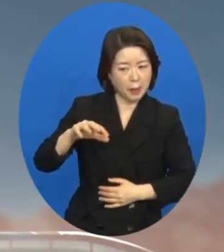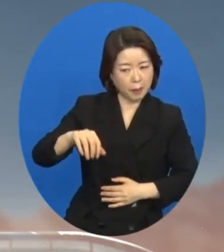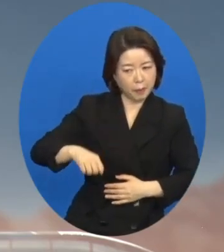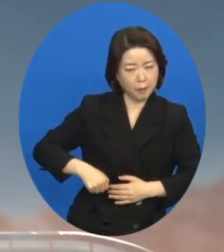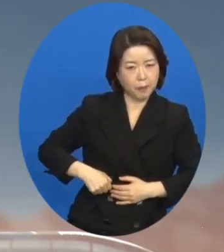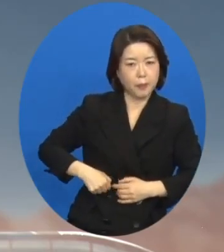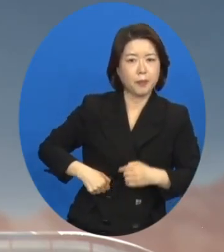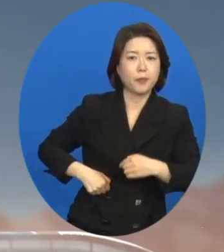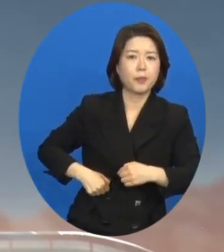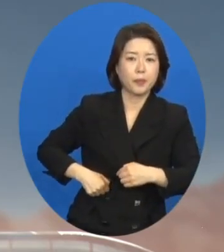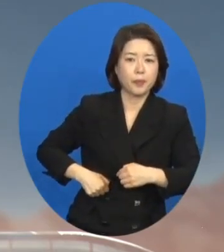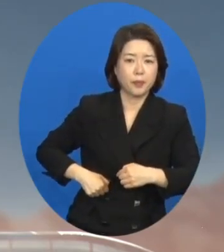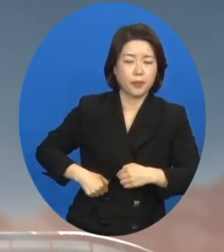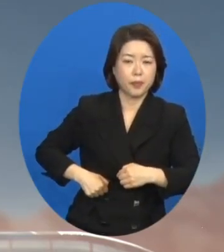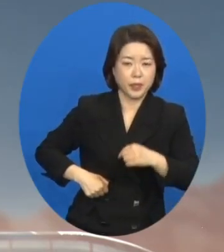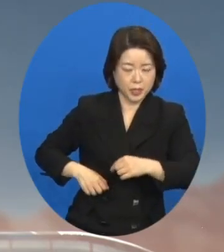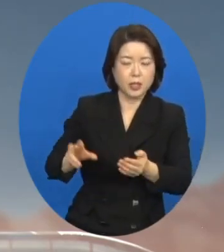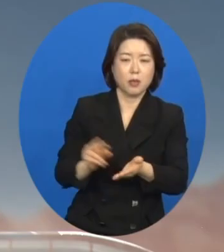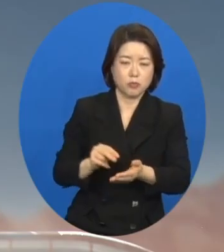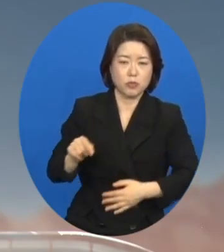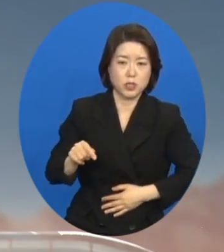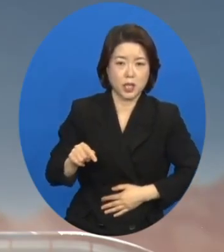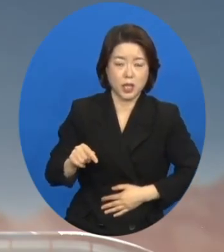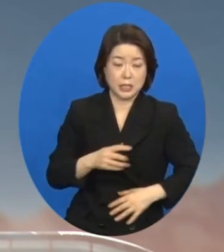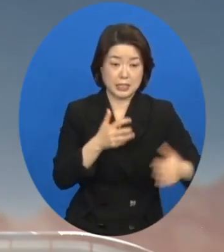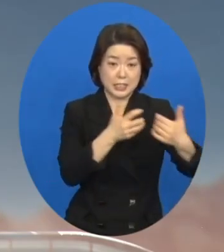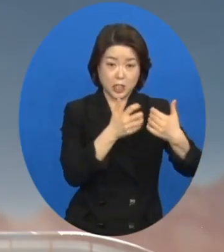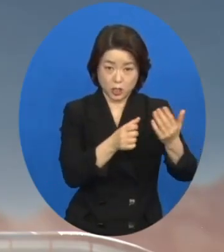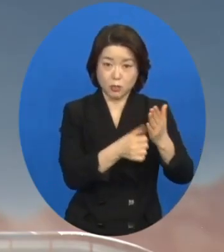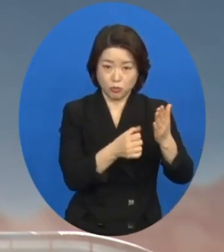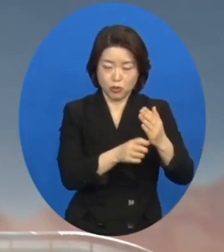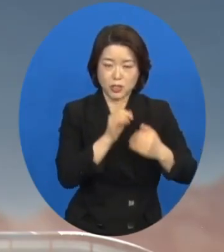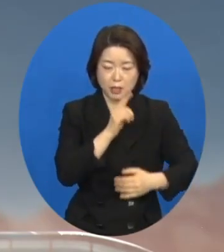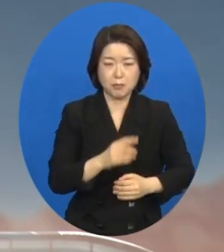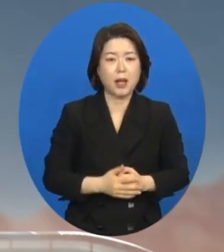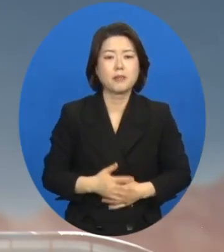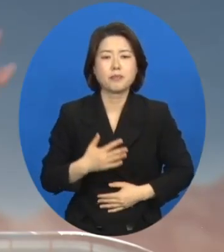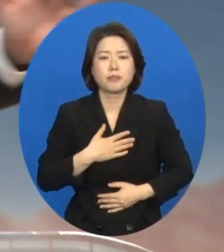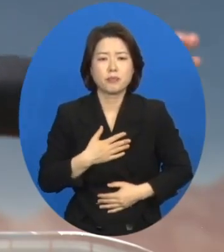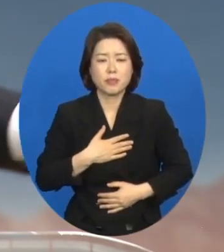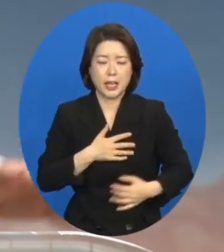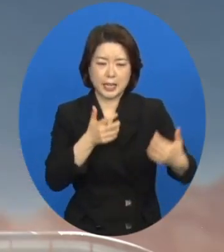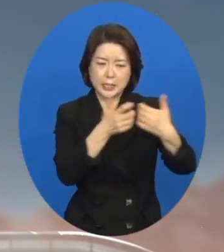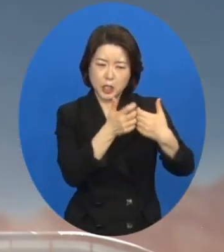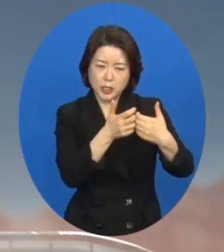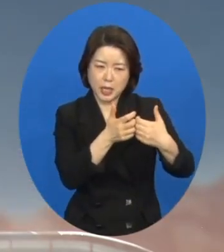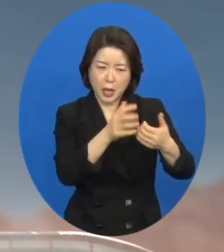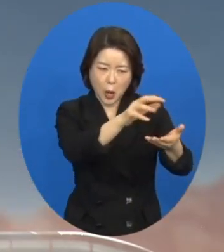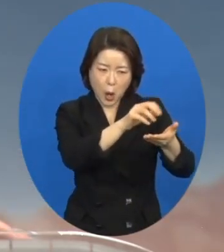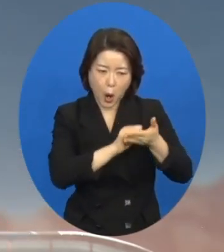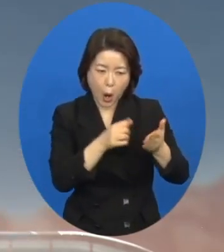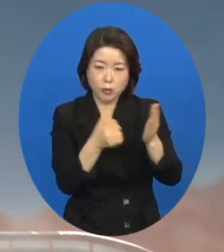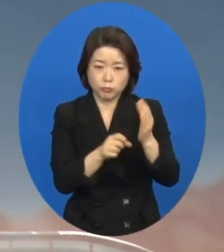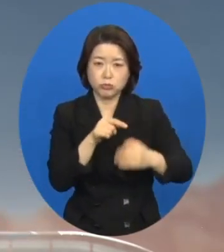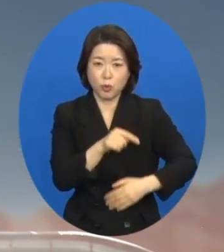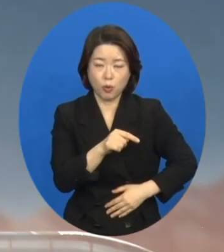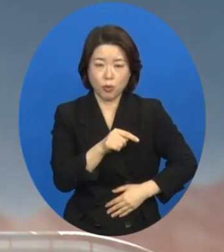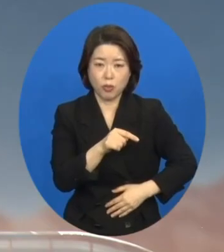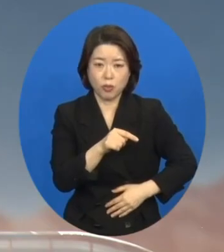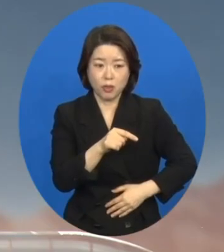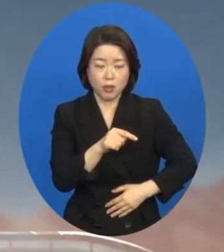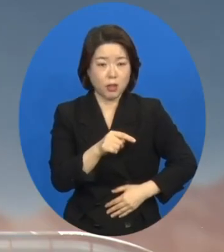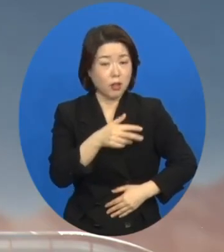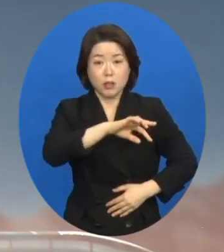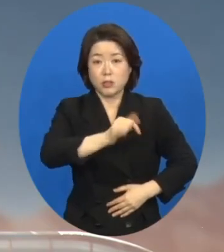취했다는 데 있습니다. 그것을 전리품이라고 불러요. 자, 21절에 내가 전리품 가운데, 전리품 아니라고요.